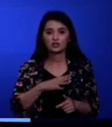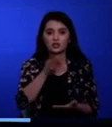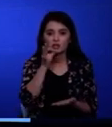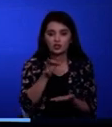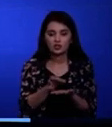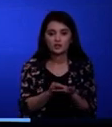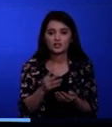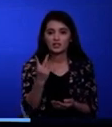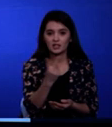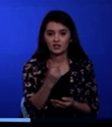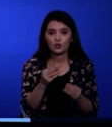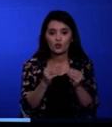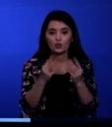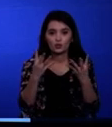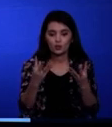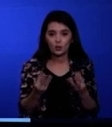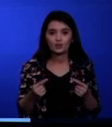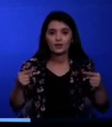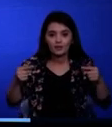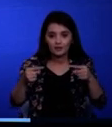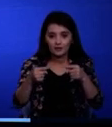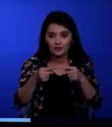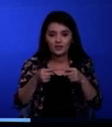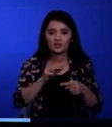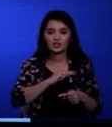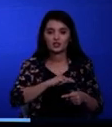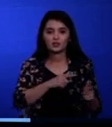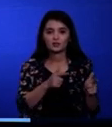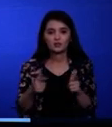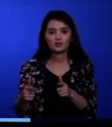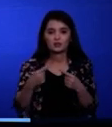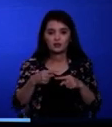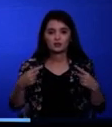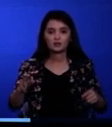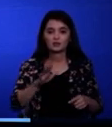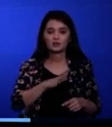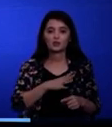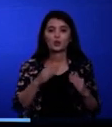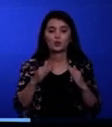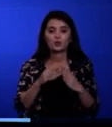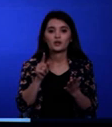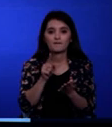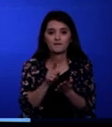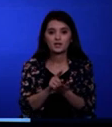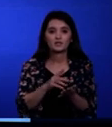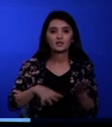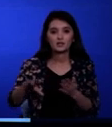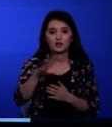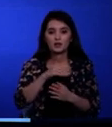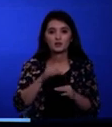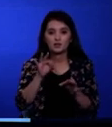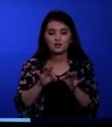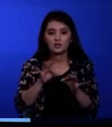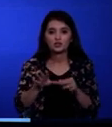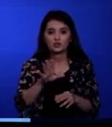Javob: 2-10 kunlikda teng detal ishlab chiqarilgan. Mana aziz o'quvchilar, uyga vazifani tekshirib oldingizmi?